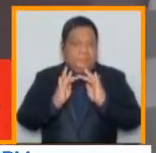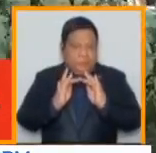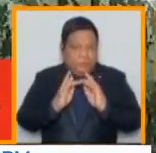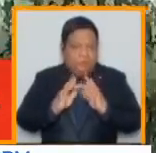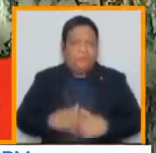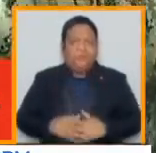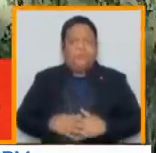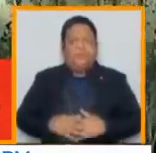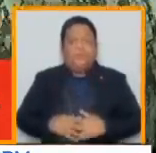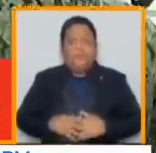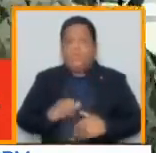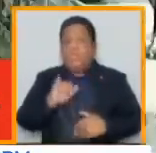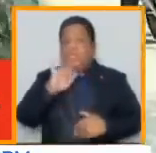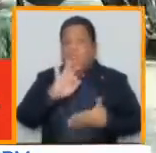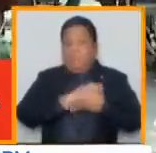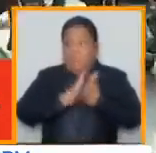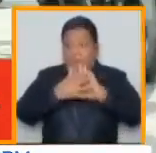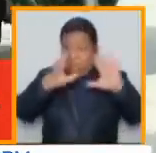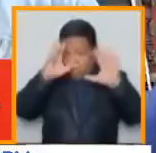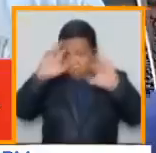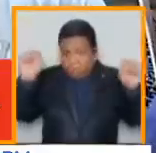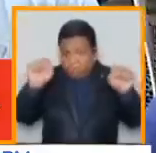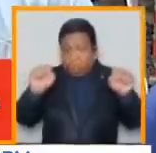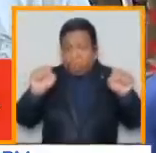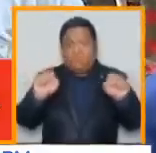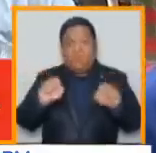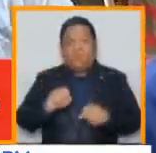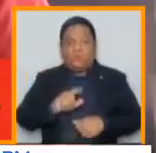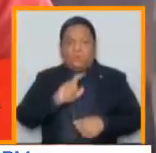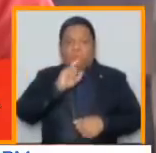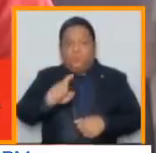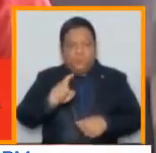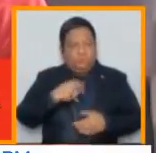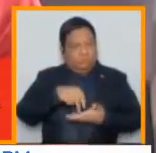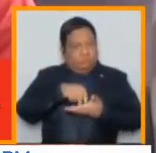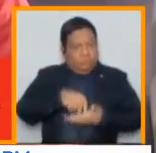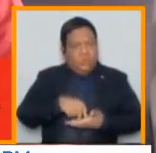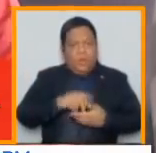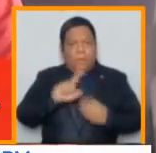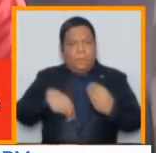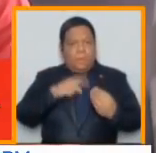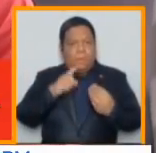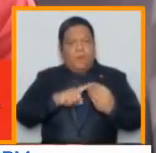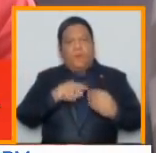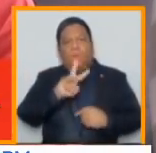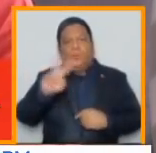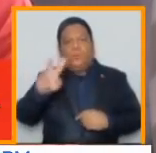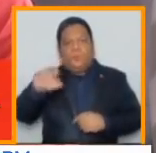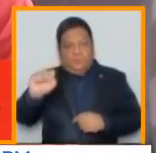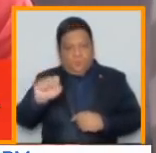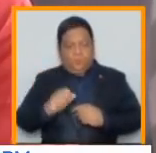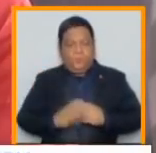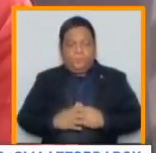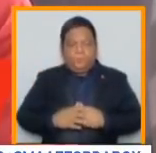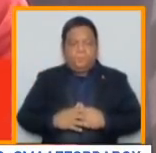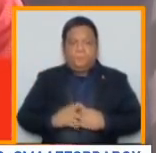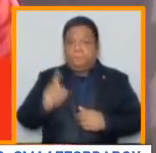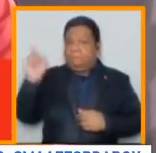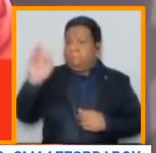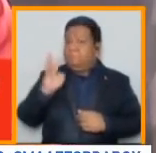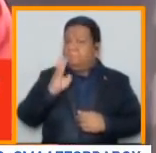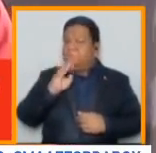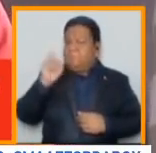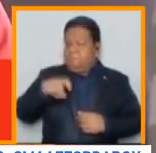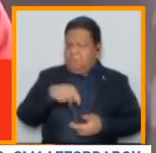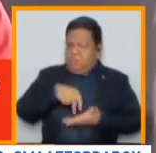pangulo, magiging matigas ang kanyang posisyon sa West Philippine Sea. We should be firm to defend our territorial rights. No, wag